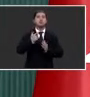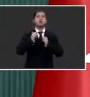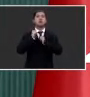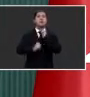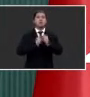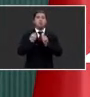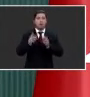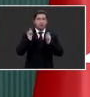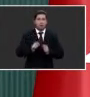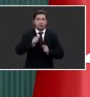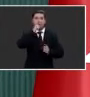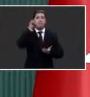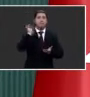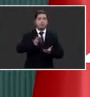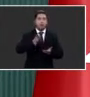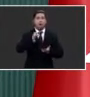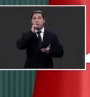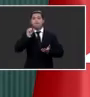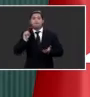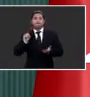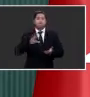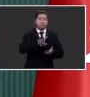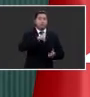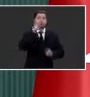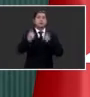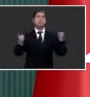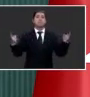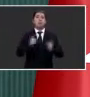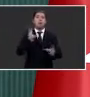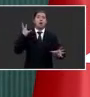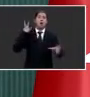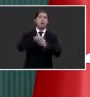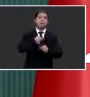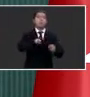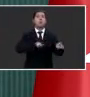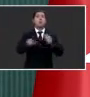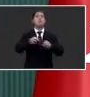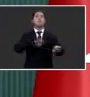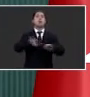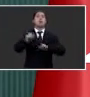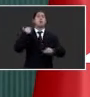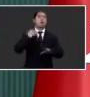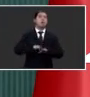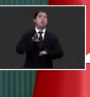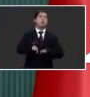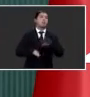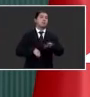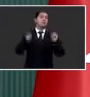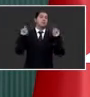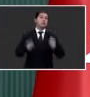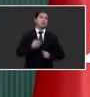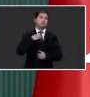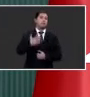Damla ve basınçlı sulama sistemleri ile Bu doğrultuda yeni adımlar atıyoruz